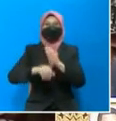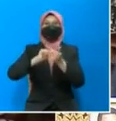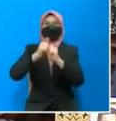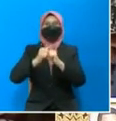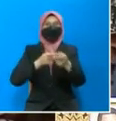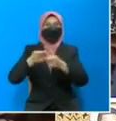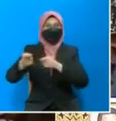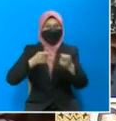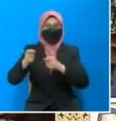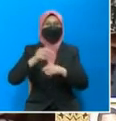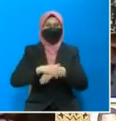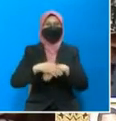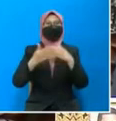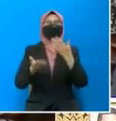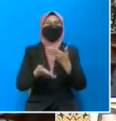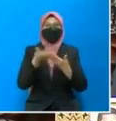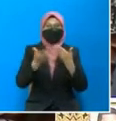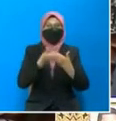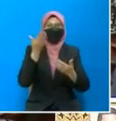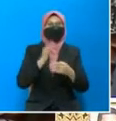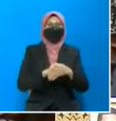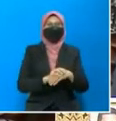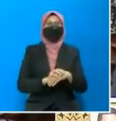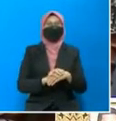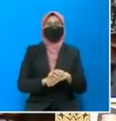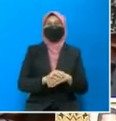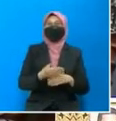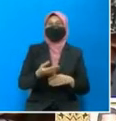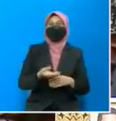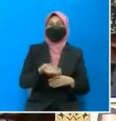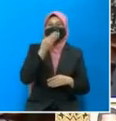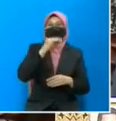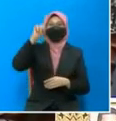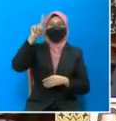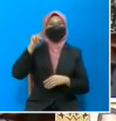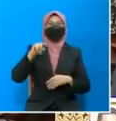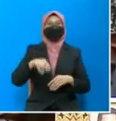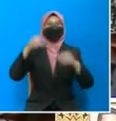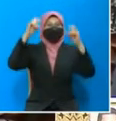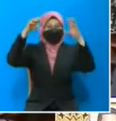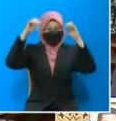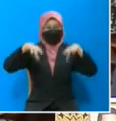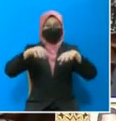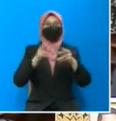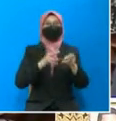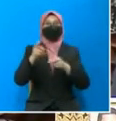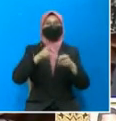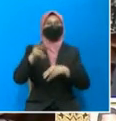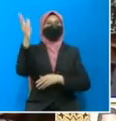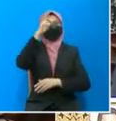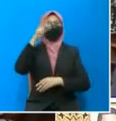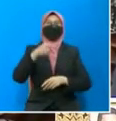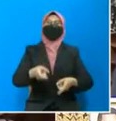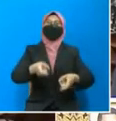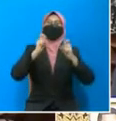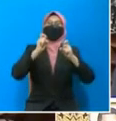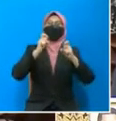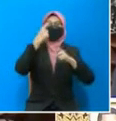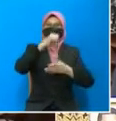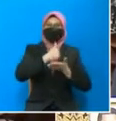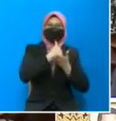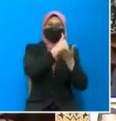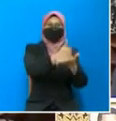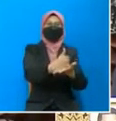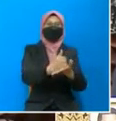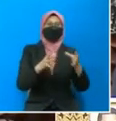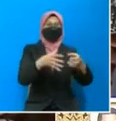semak silang maklumat penerima dan sebagainya. Alhamdulillah, berkat usaha ini kerajaan mampu bergerak dengan lebih pantas bagi membantu